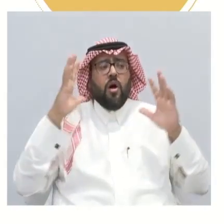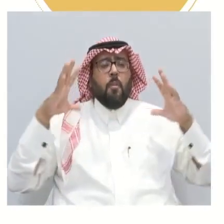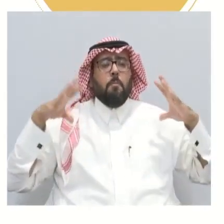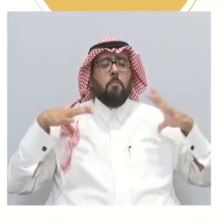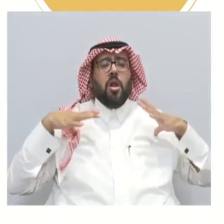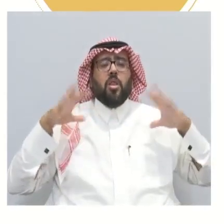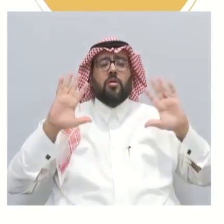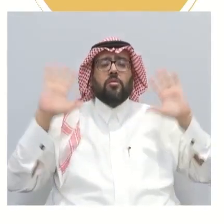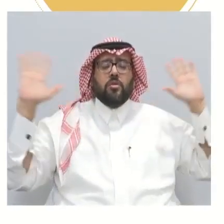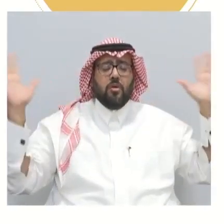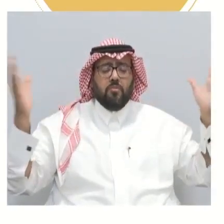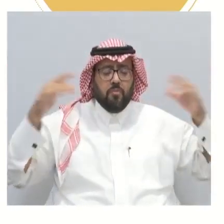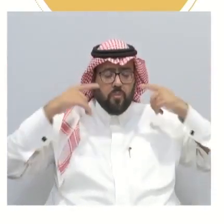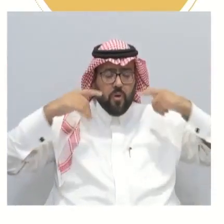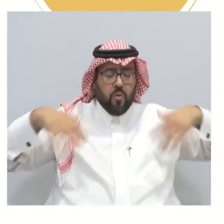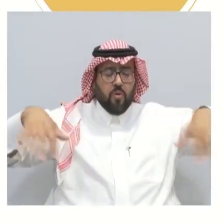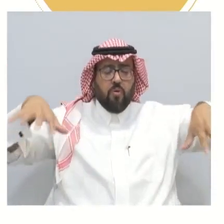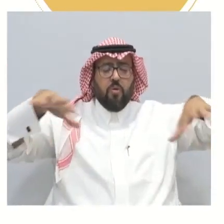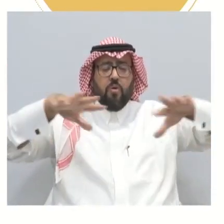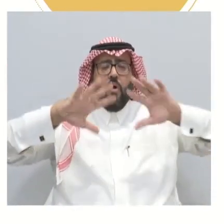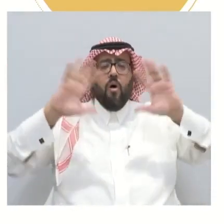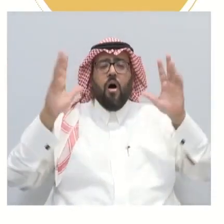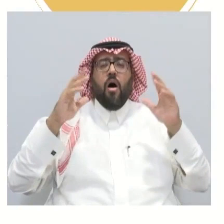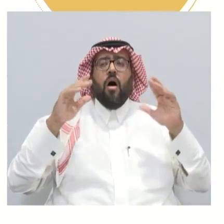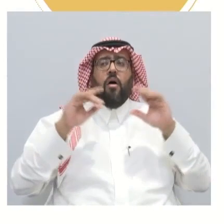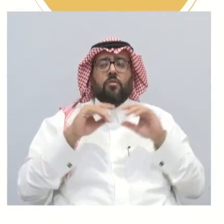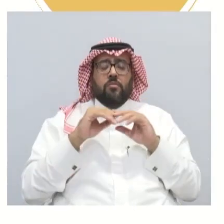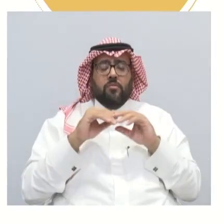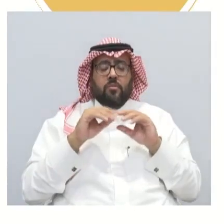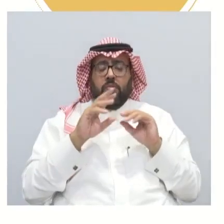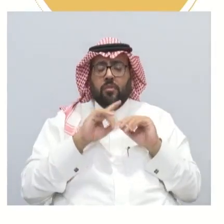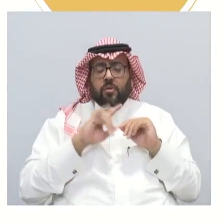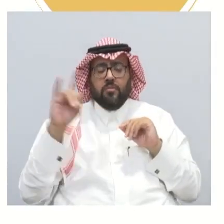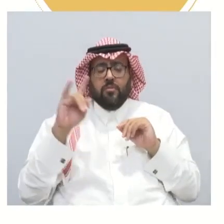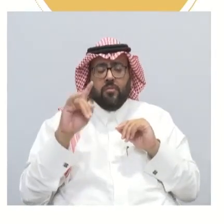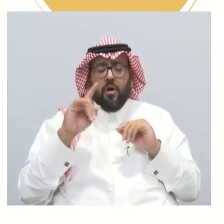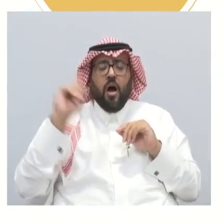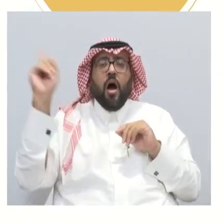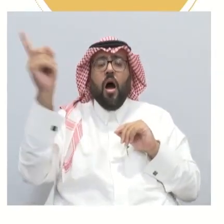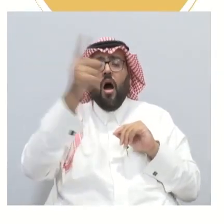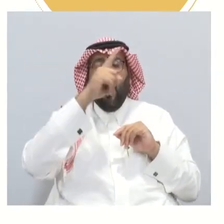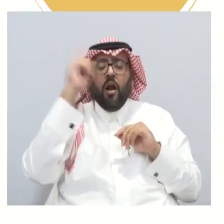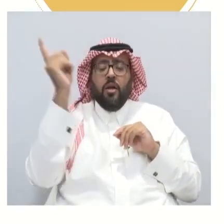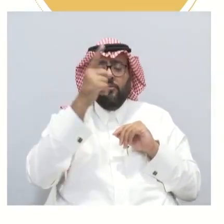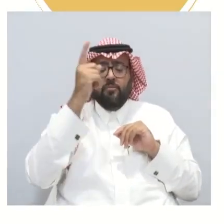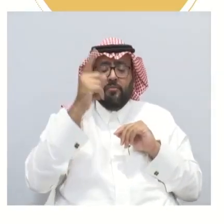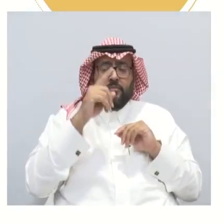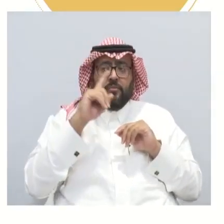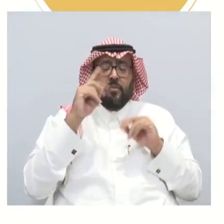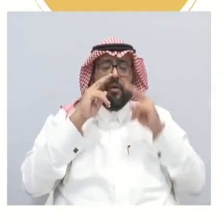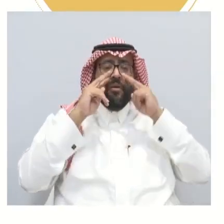سيستقل كل اله بسلطانه وهذا ممتنع فالعالم الذي نحن فيه